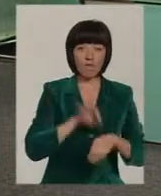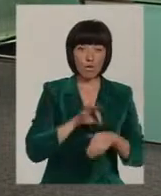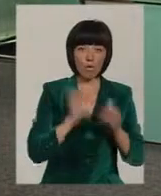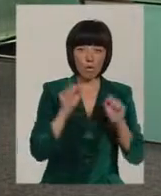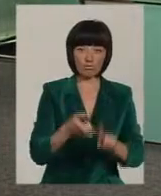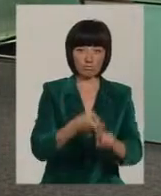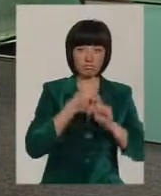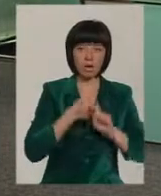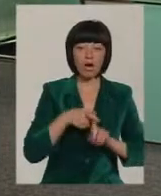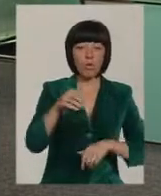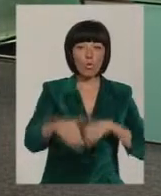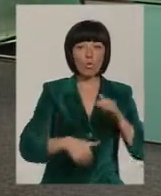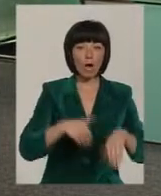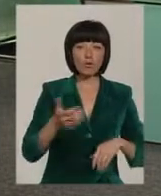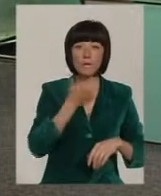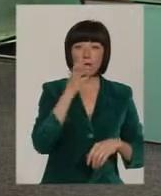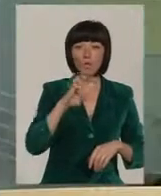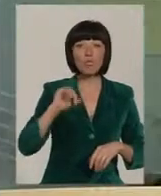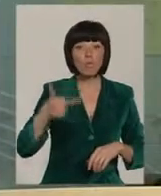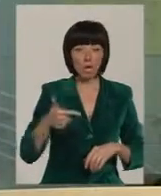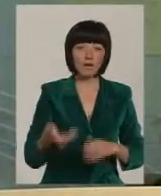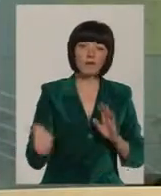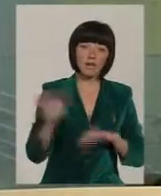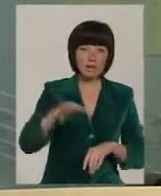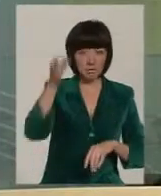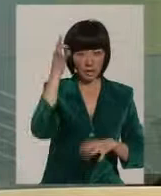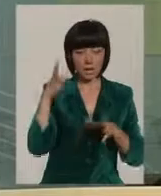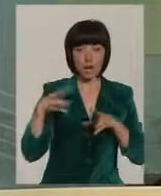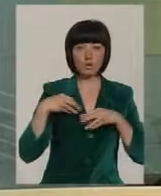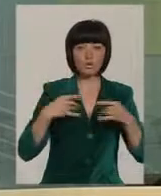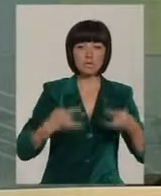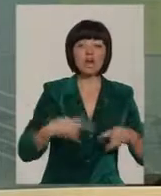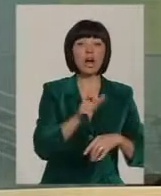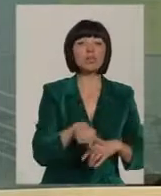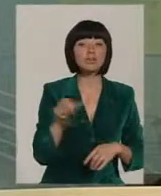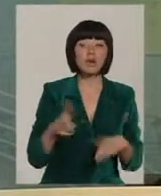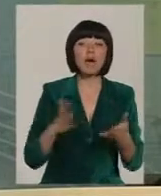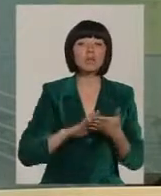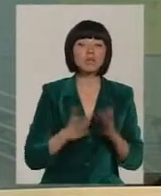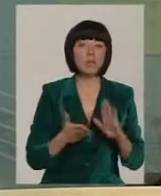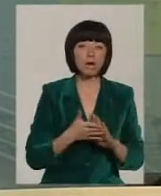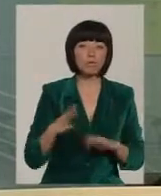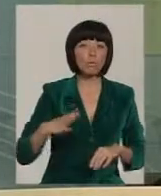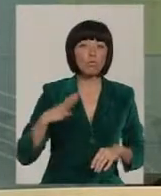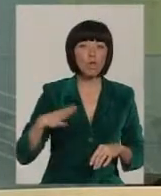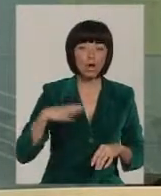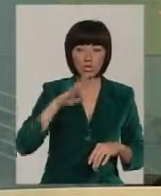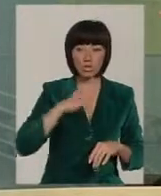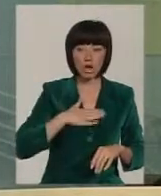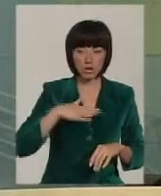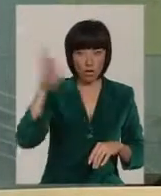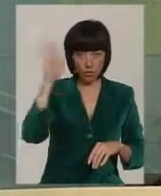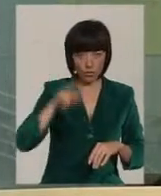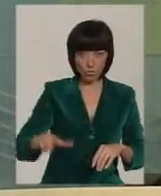підхопити, купаючись у Південному Бузі. Давайте пригадаємо разом із глядачами, яка ситуація була із нашою